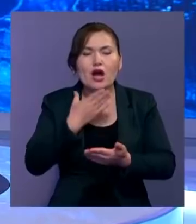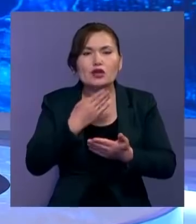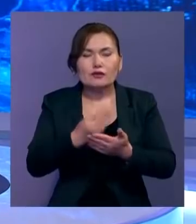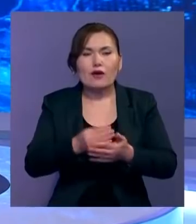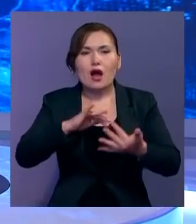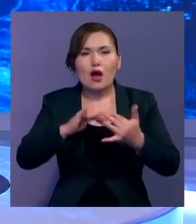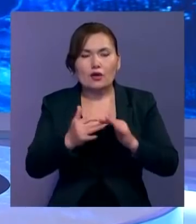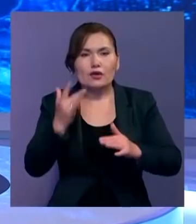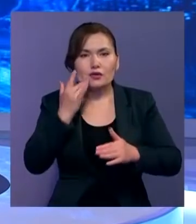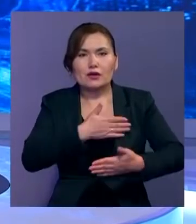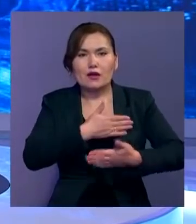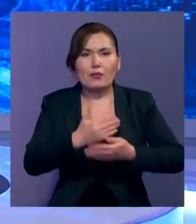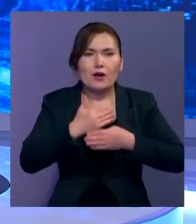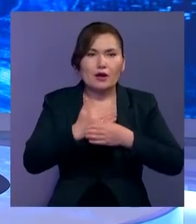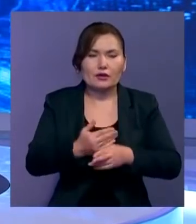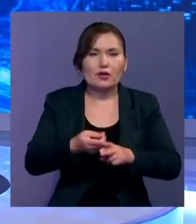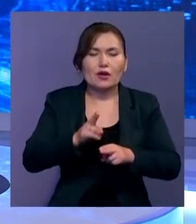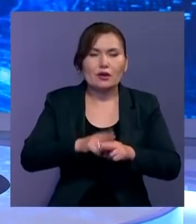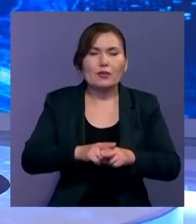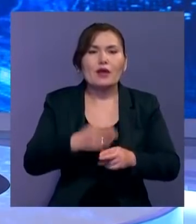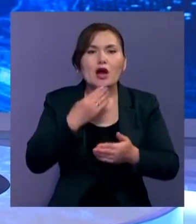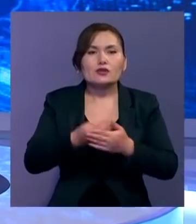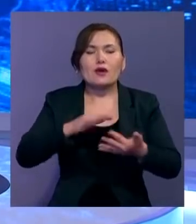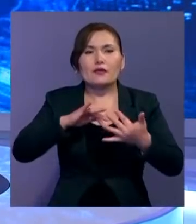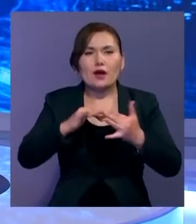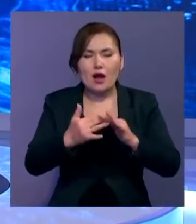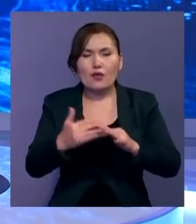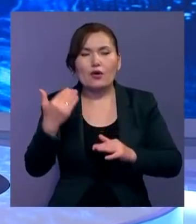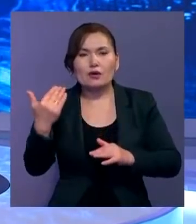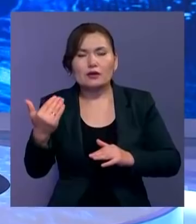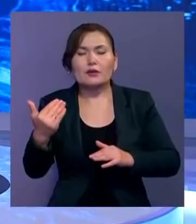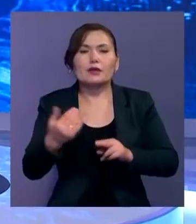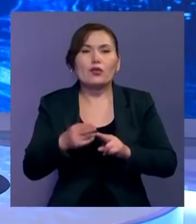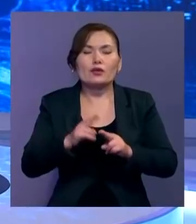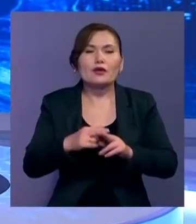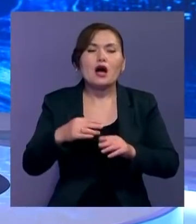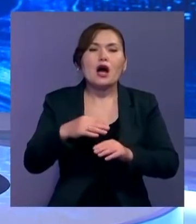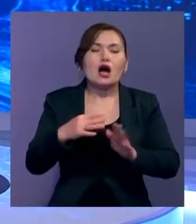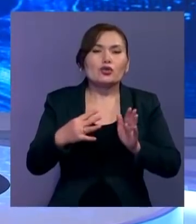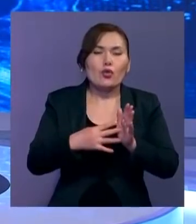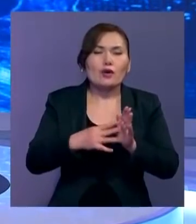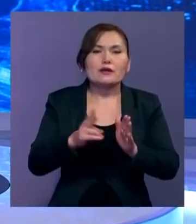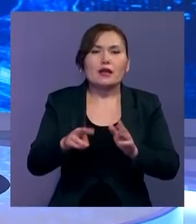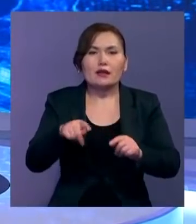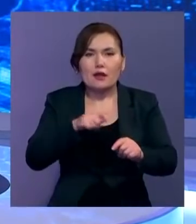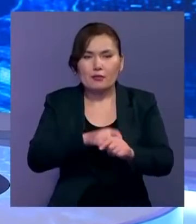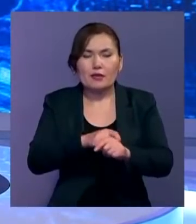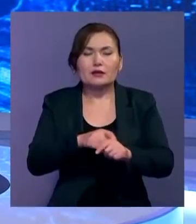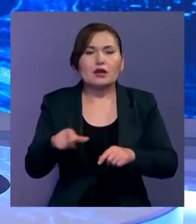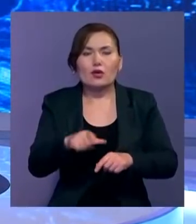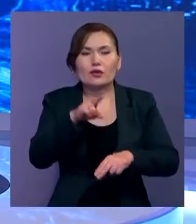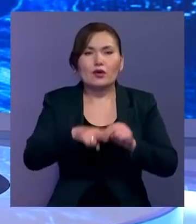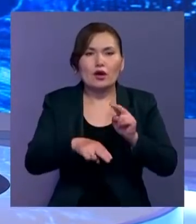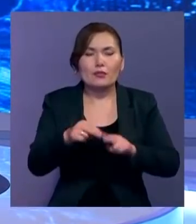дамуына үлес қосуды ойлаған кәсіпкер өзі өсіп өнген 9 шақырымға асфальт төсеу үшін 300 миллион теңгеден астам қаржы бөлді. Сол